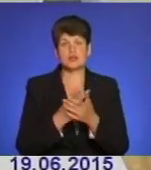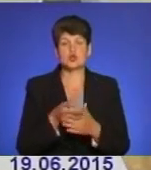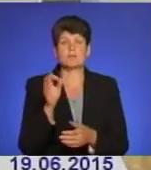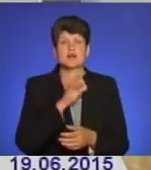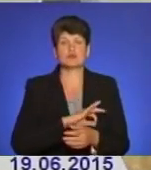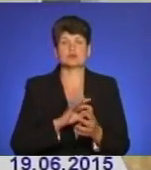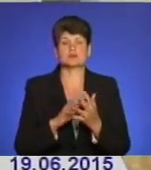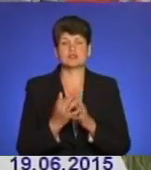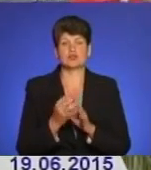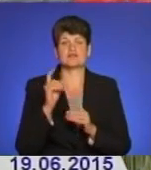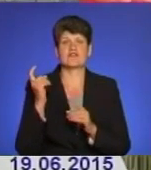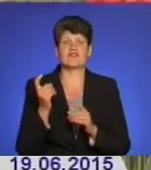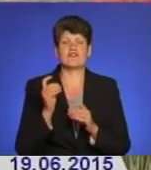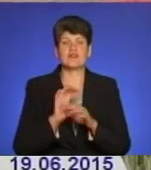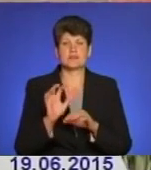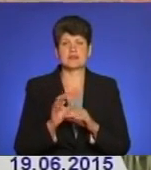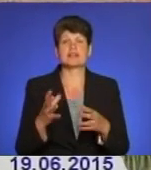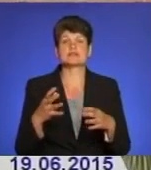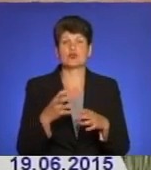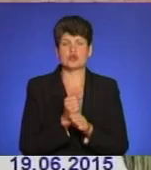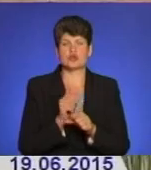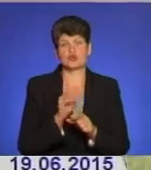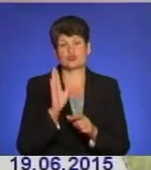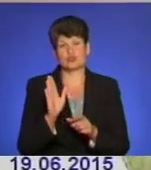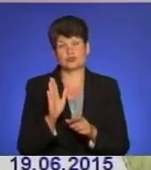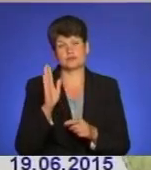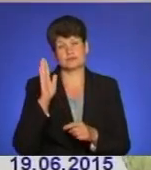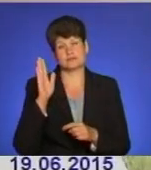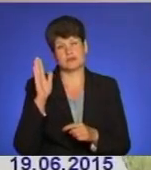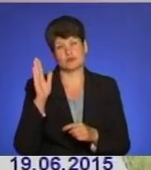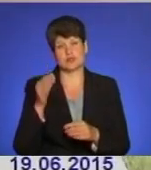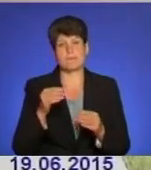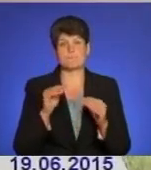аграріїв цього року скоротяться, що ставить під загрозу майбутню посівну кампанію.